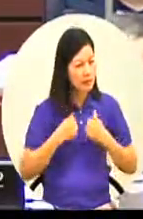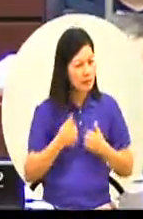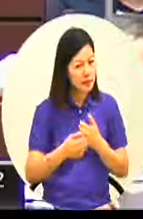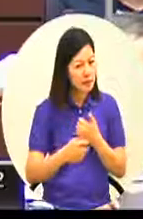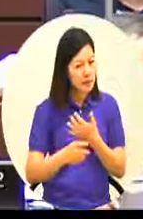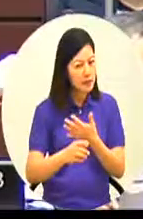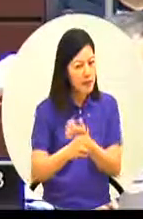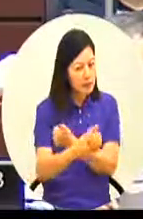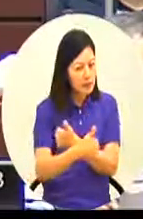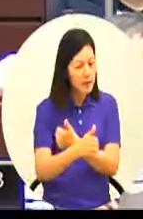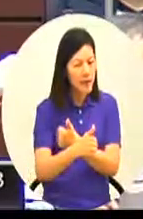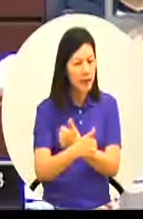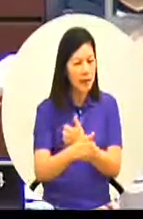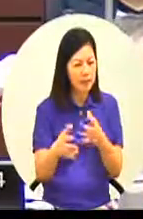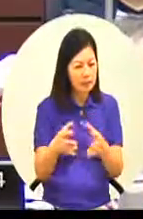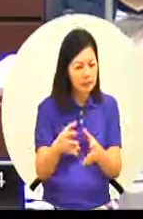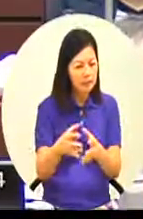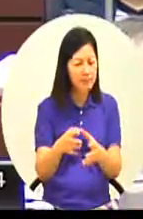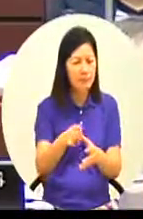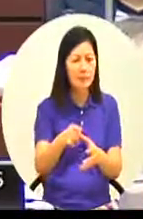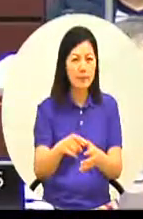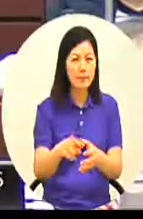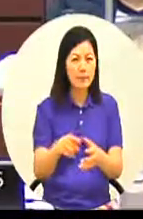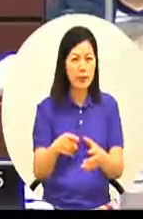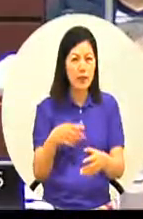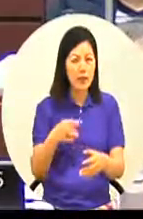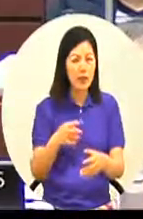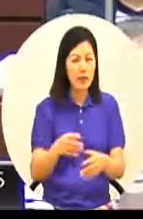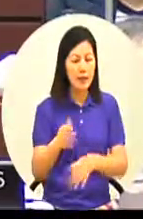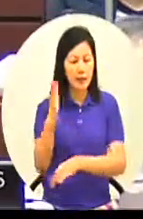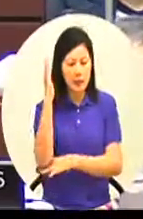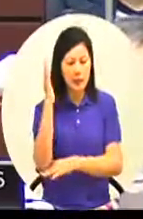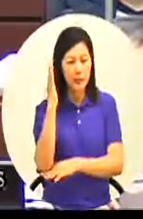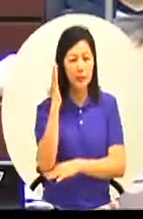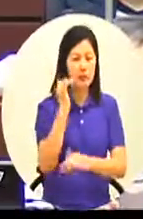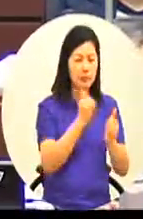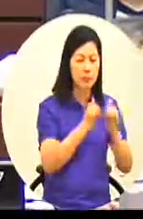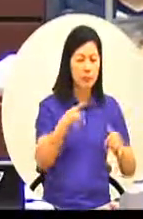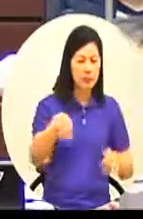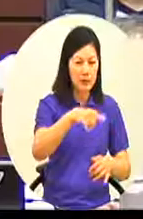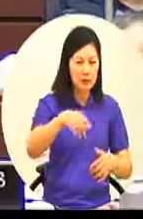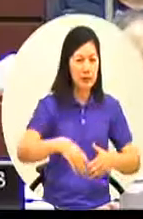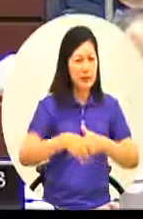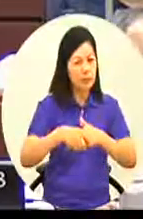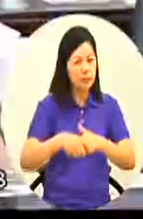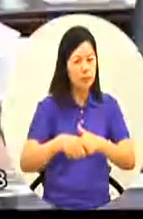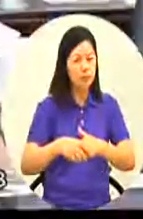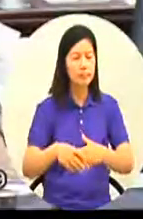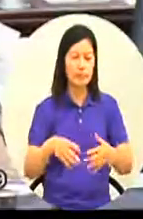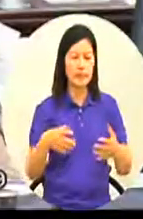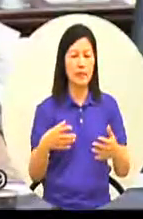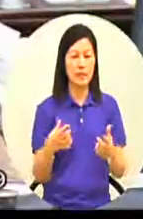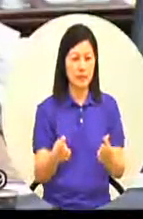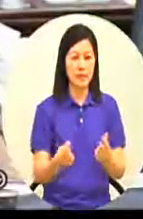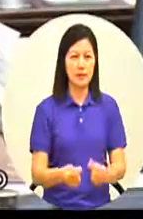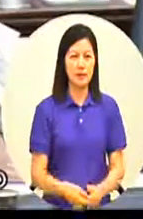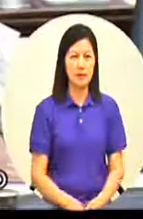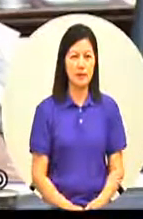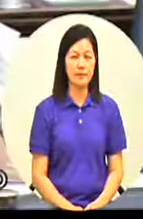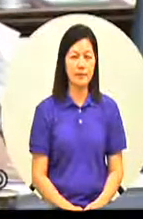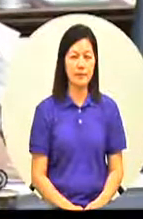啦，变成一个政府跟民众的一个伙伴关系的学习的建立。 谢谢诸位，诸位先去做。对哦，没有错。如